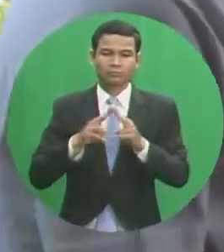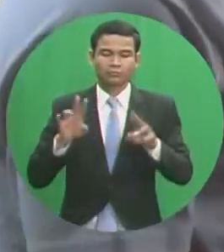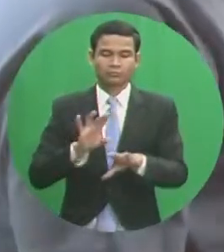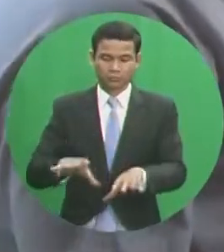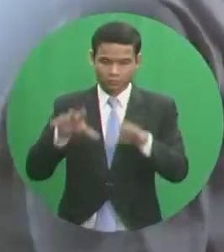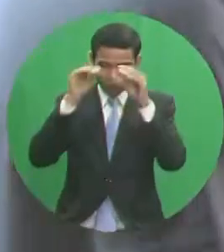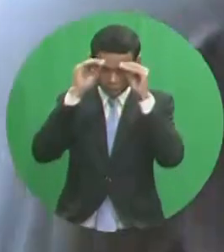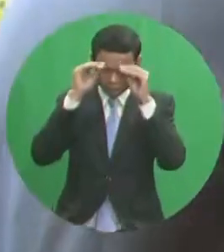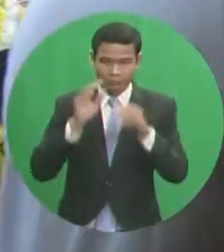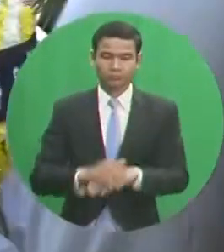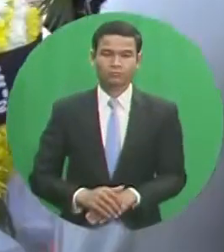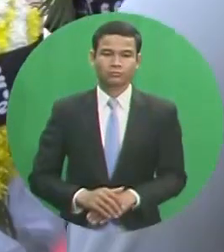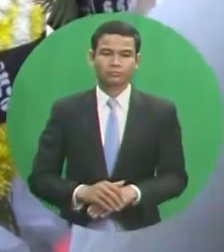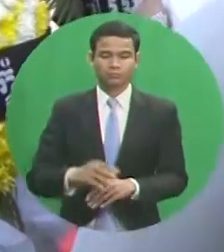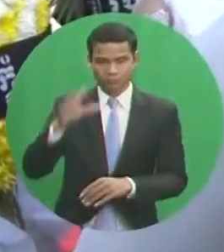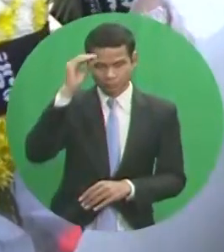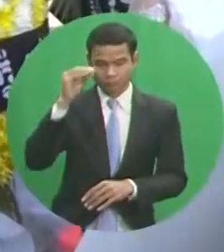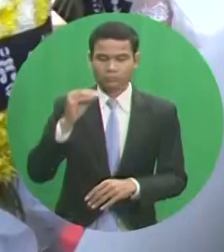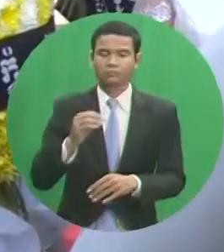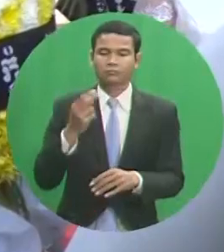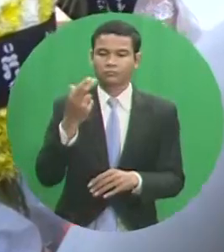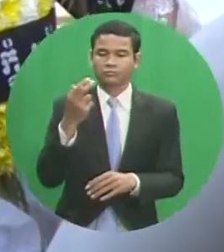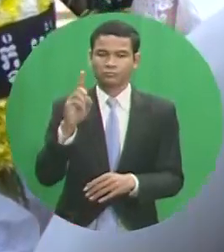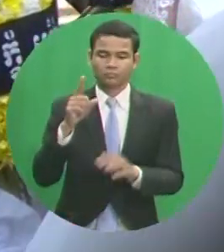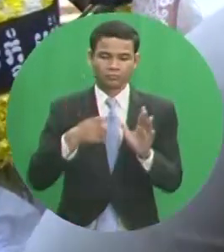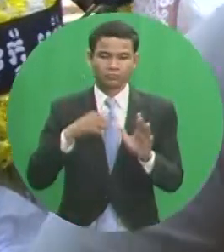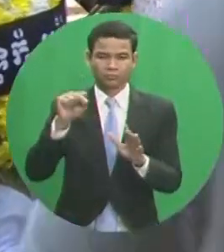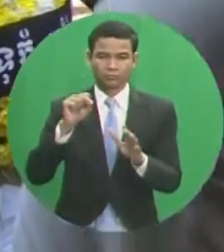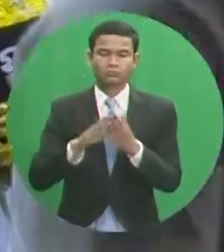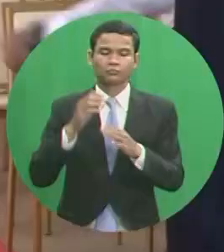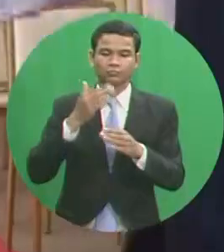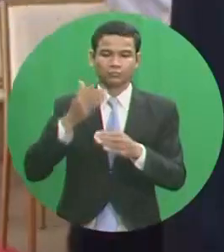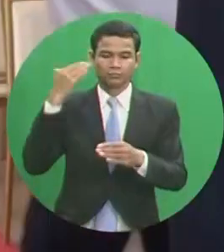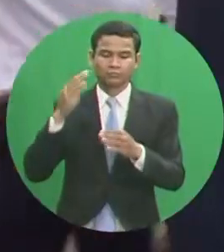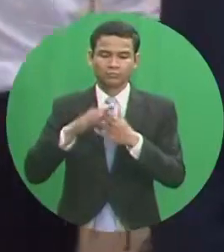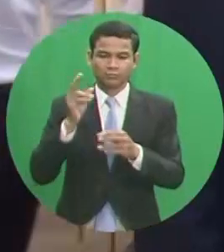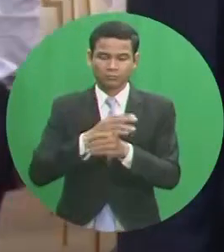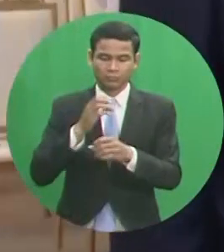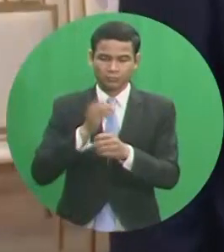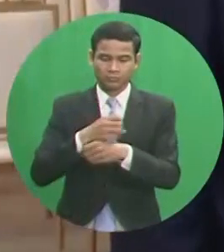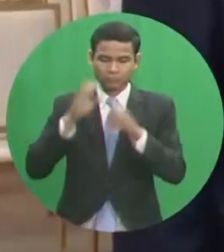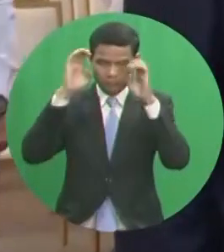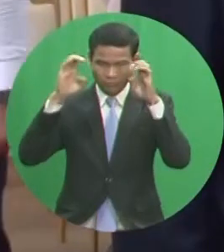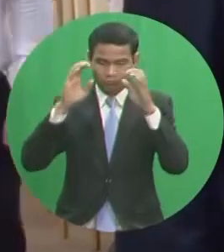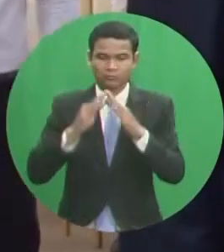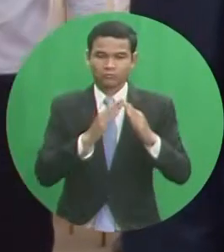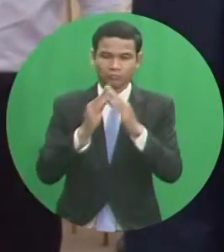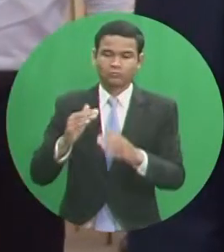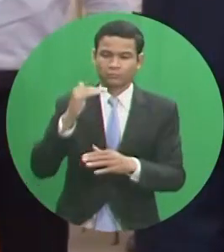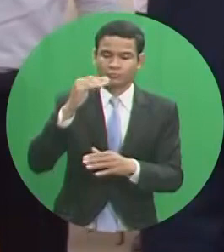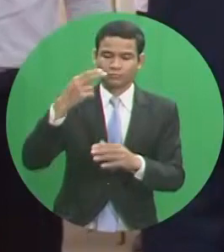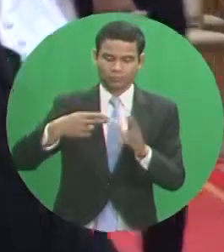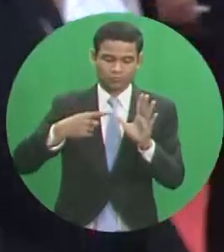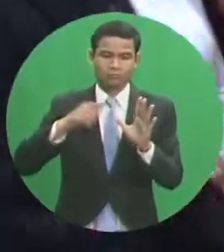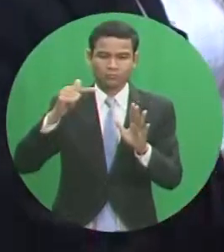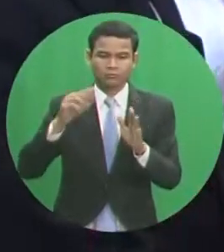ำดังถ่าลูกนู้สิพาร์ทเจตไตตะมนตรีกระยาลัยอบรมสระสางบันตะตูลมณพิบการปิดงานตึ